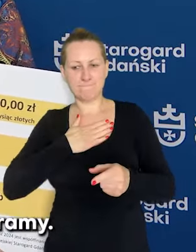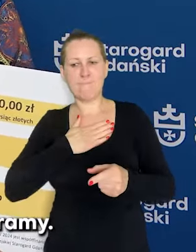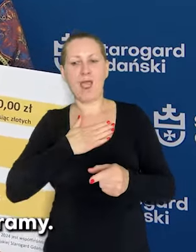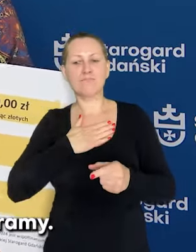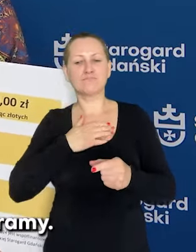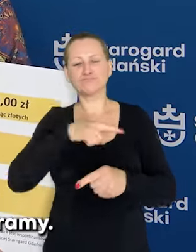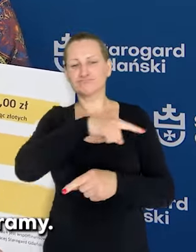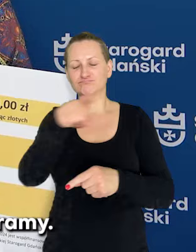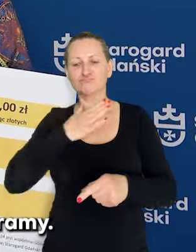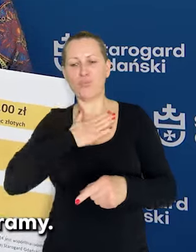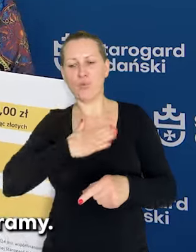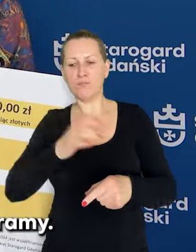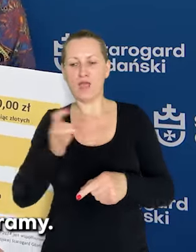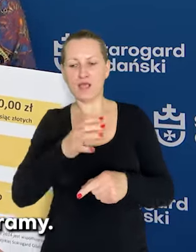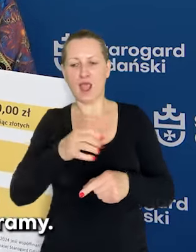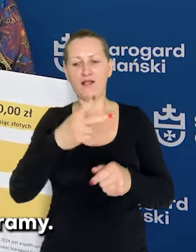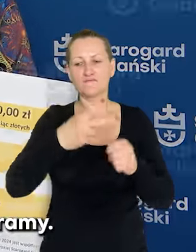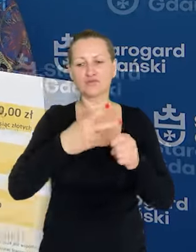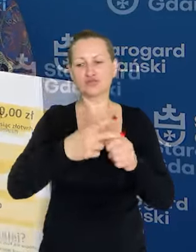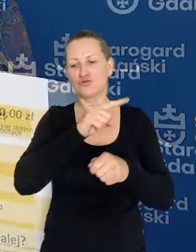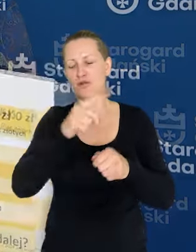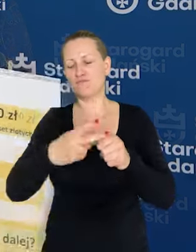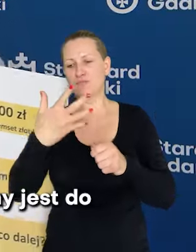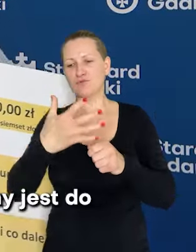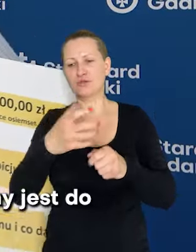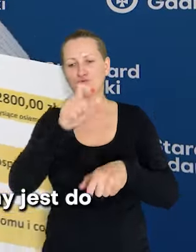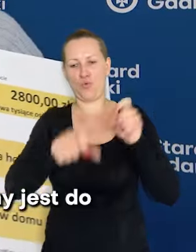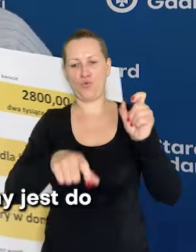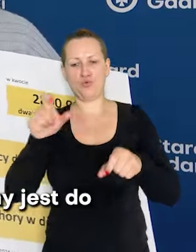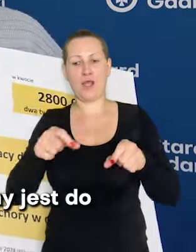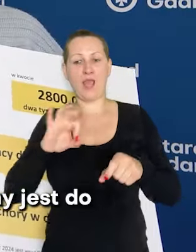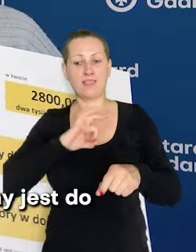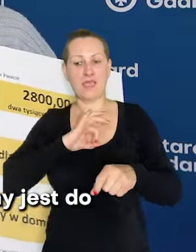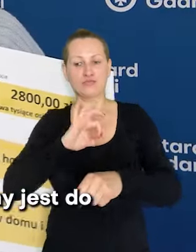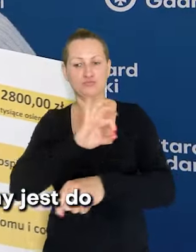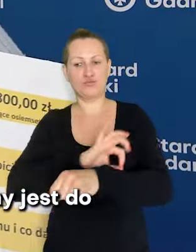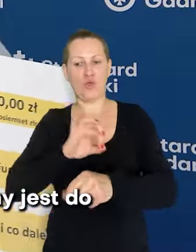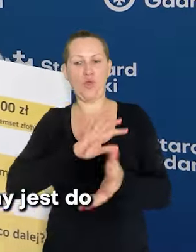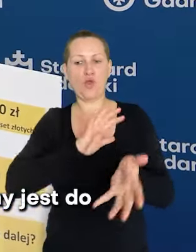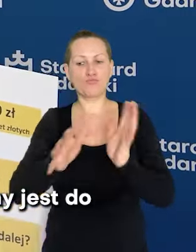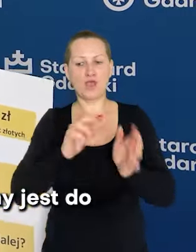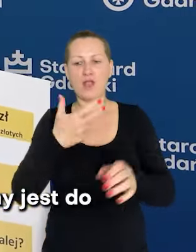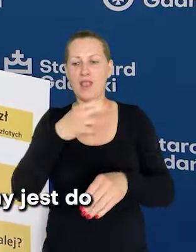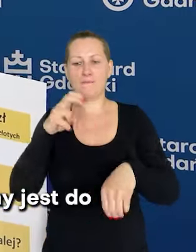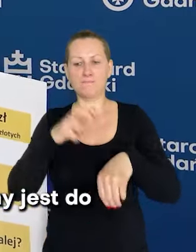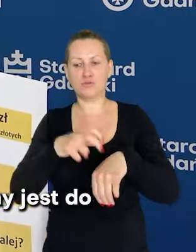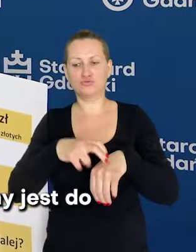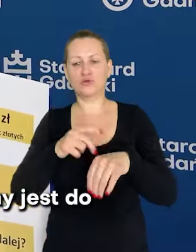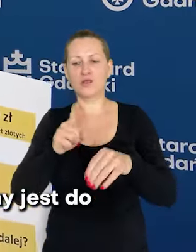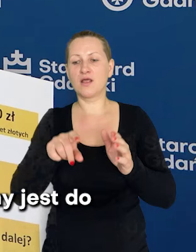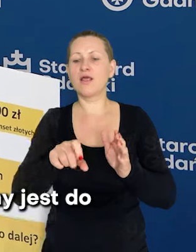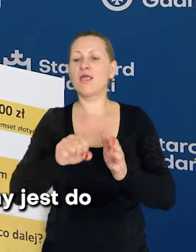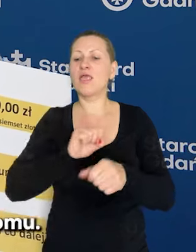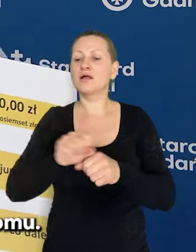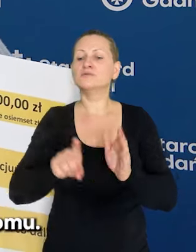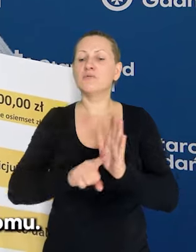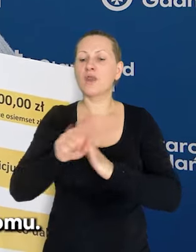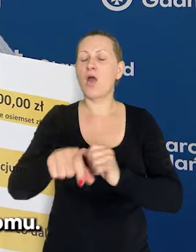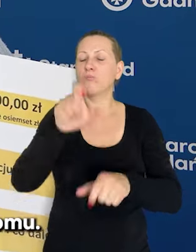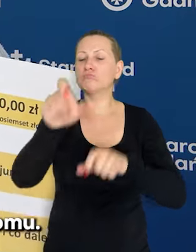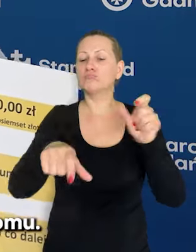około 20-25, więc gramy. Nasz projekt Opiekun Niemedyczny jest skierowany do wszystkich tych osób,